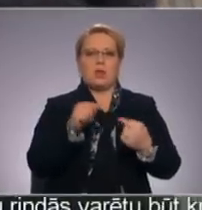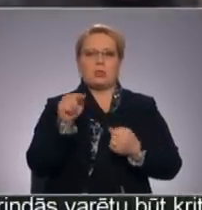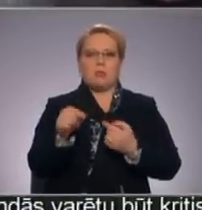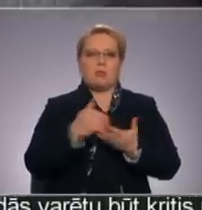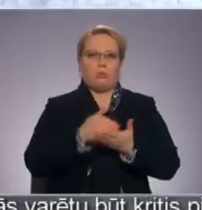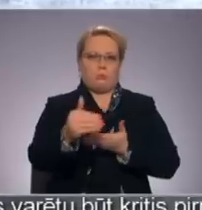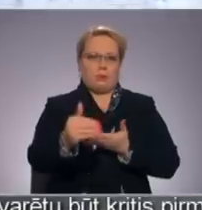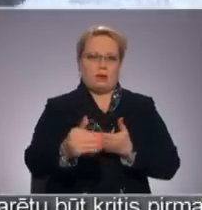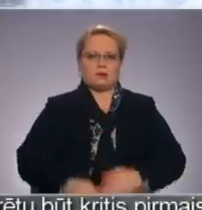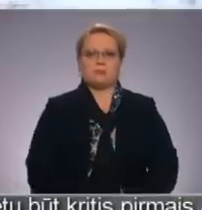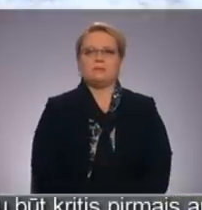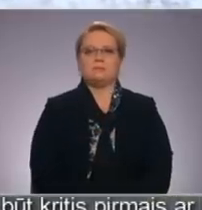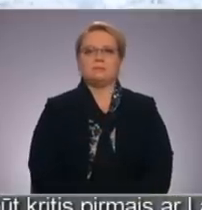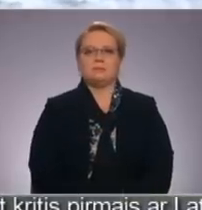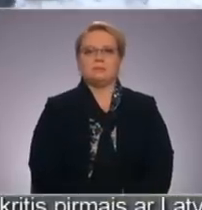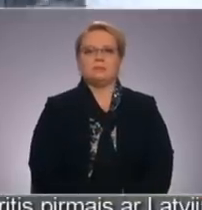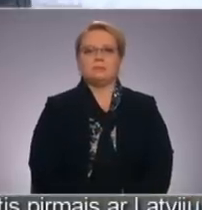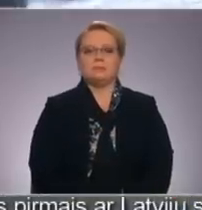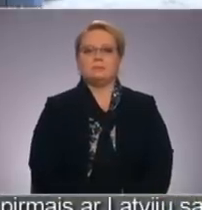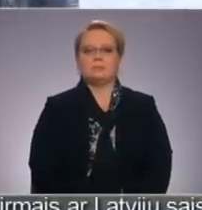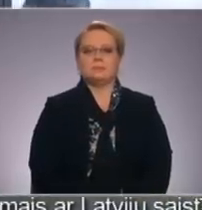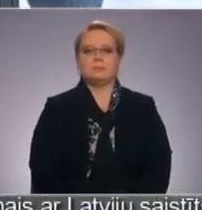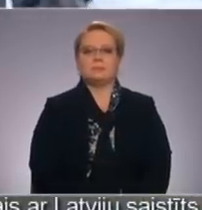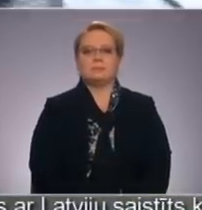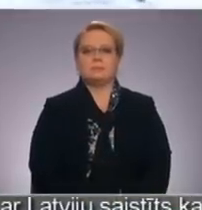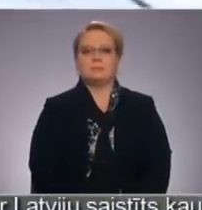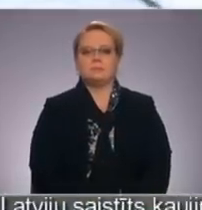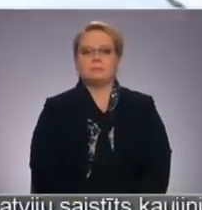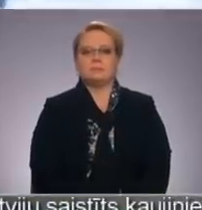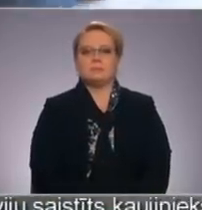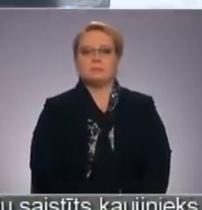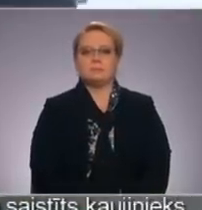turpinās. Lāsma Zute, Andrejs Mažāns, Jānis Jurčenko, Latgales reģionālā televīzija.